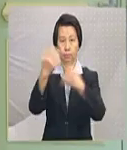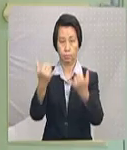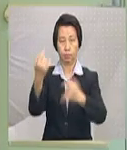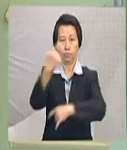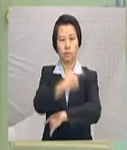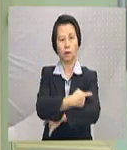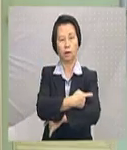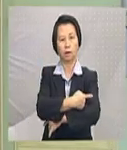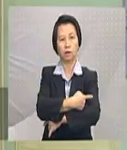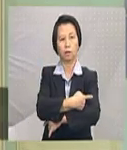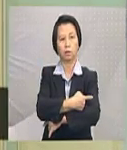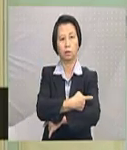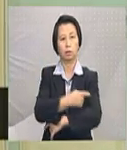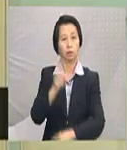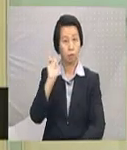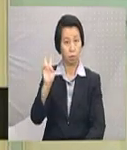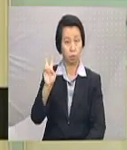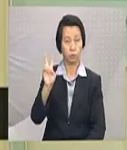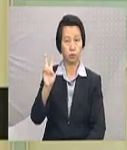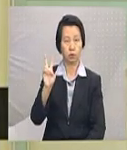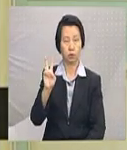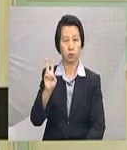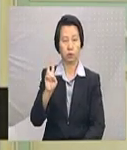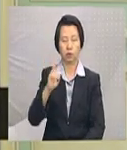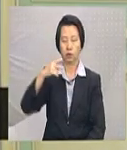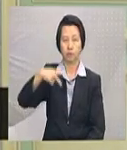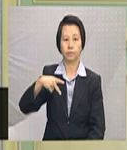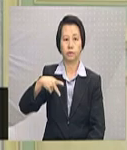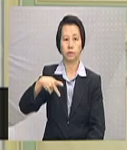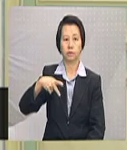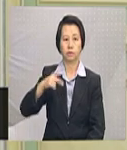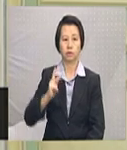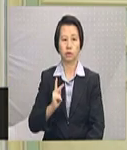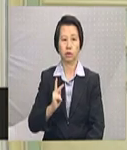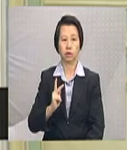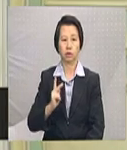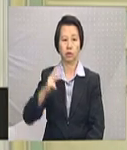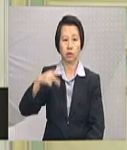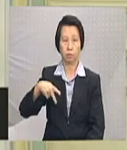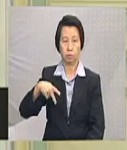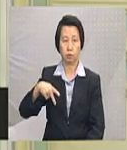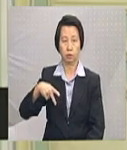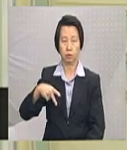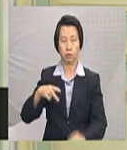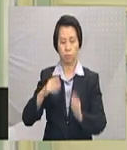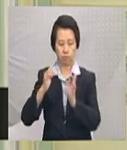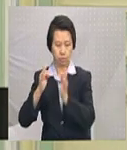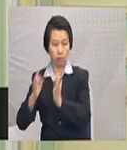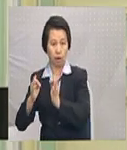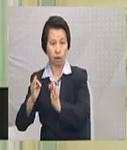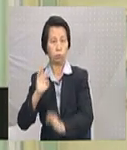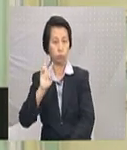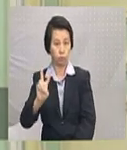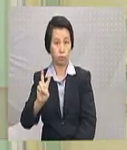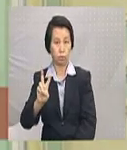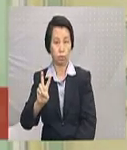hari kedua Perintah Kawalan Pergerakan ataupun PKP tahap 2 ataupun fasa 2